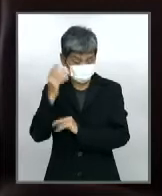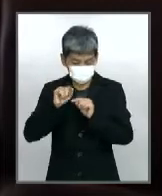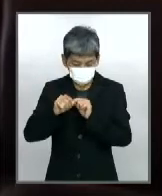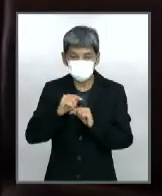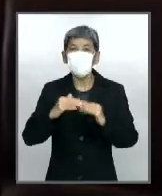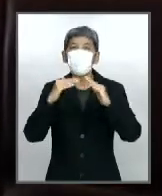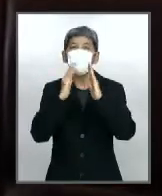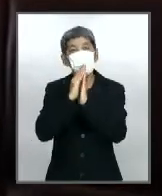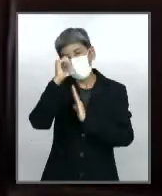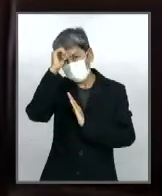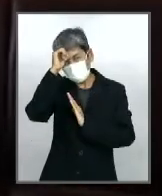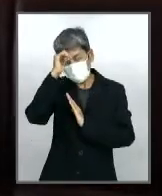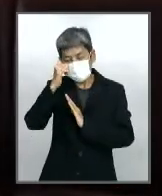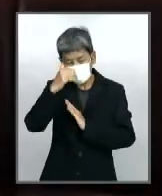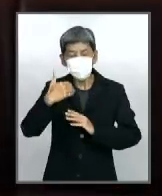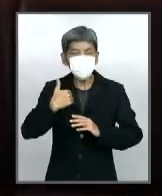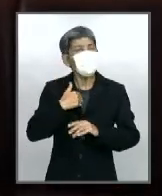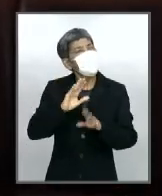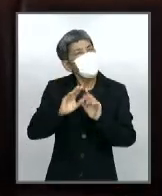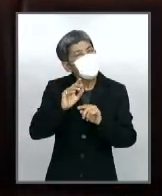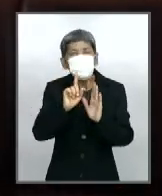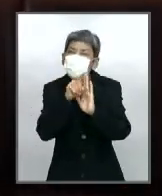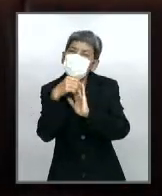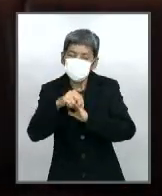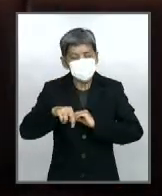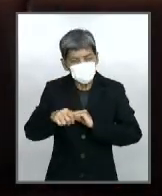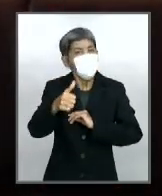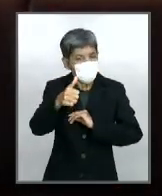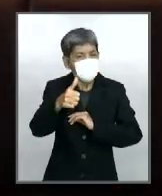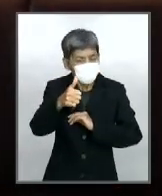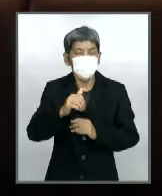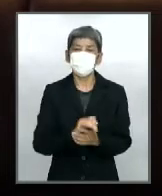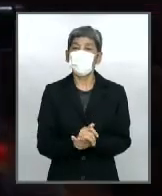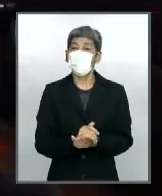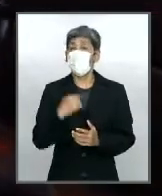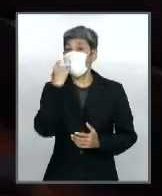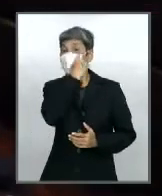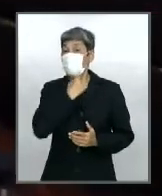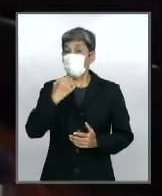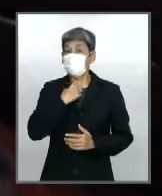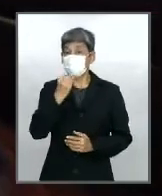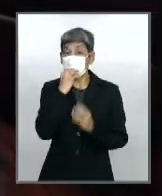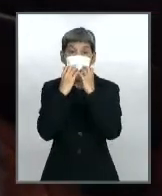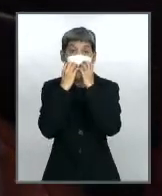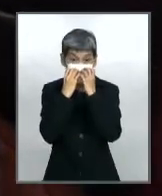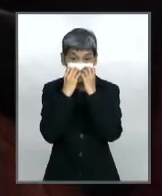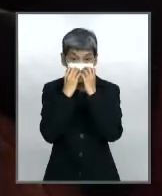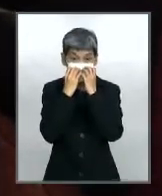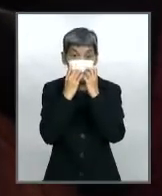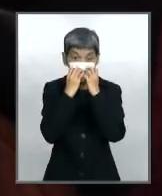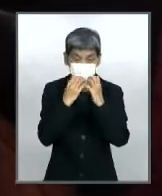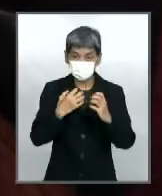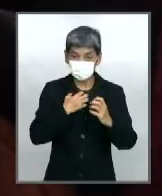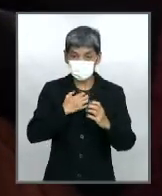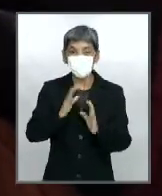ที่จะมุ่งหน้าไปวัดแขกตรงเนี้ยครับก็ประมาณสัก10นาทีไม่น่าเกินเนาะก็น่า จะใครที่จะมากินเบอร์เกอร์แล้วต้องการเบิ